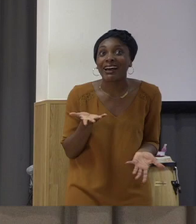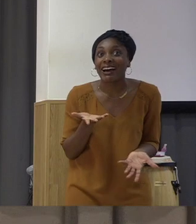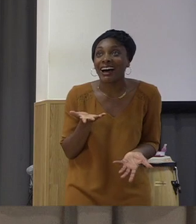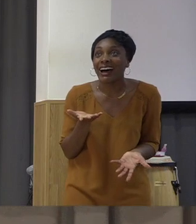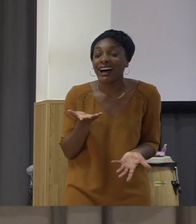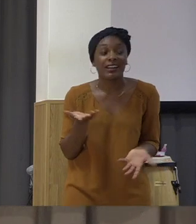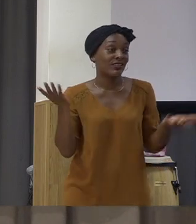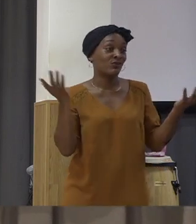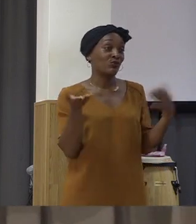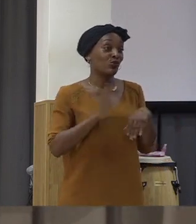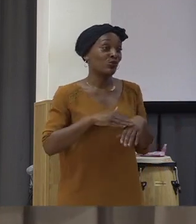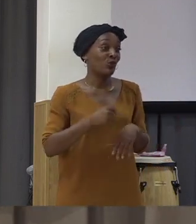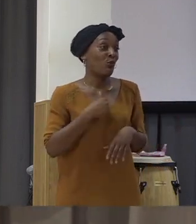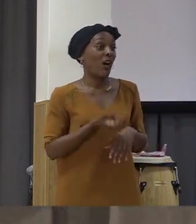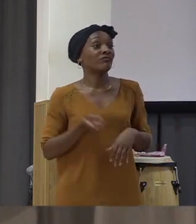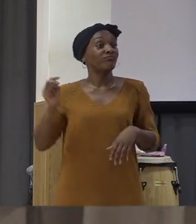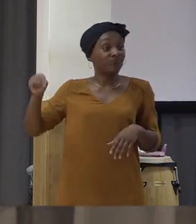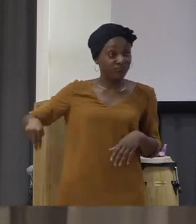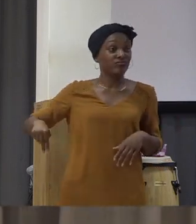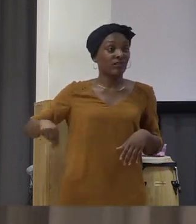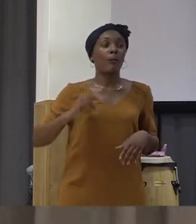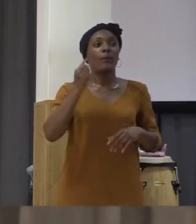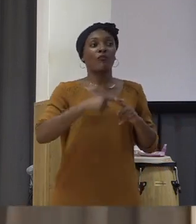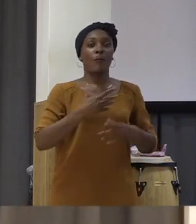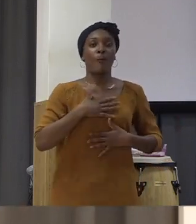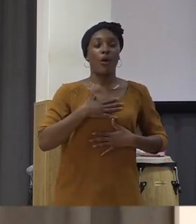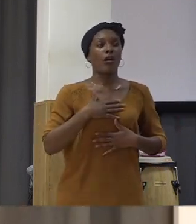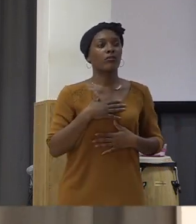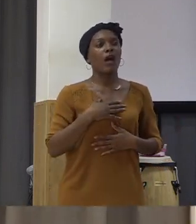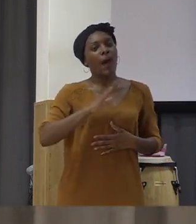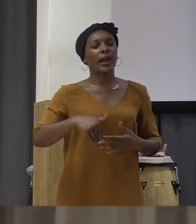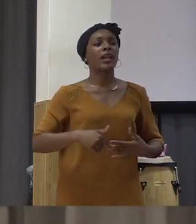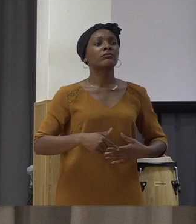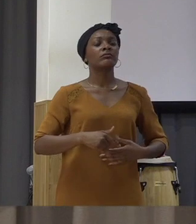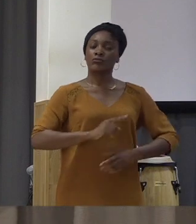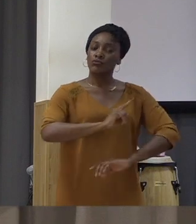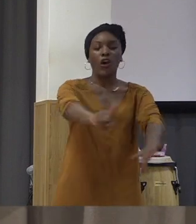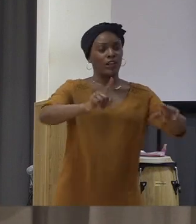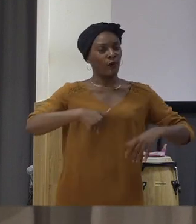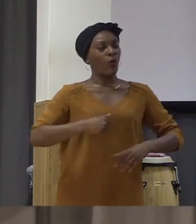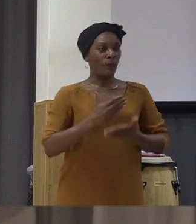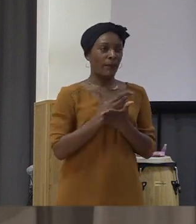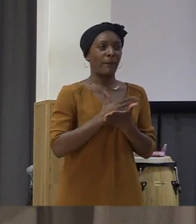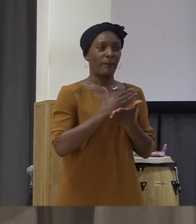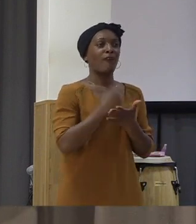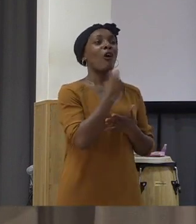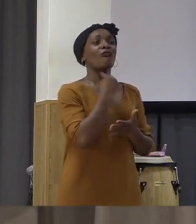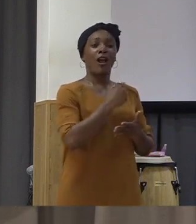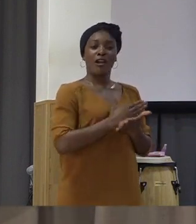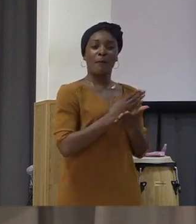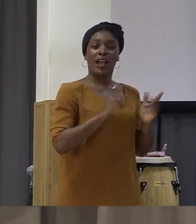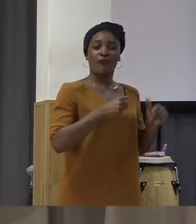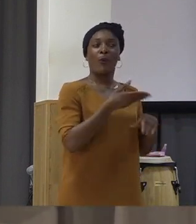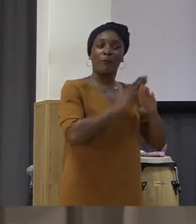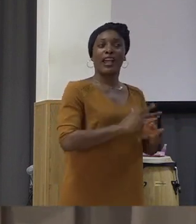Et puis voilà. Bon, après, ça m'a scotché la première fois, mais après, je me suis dit, oula, il ne faut pas se refaire avoir une deuxième fois. La prochaine fois, il faut toujours